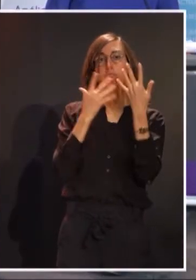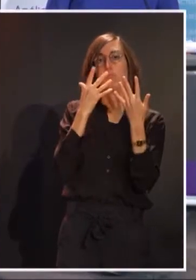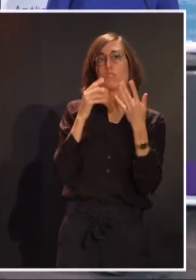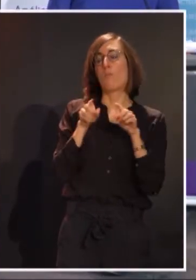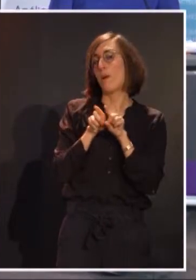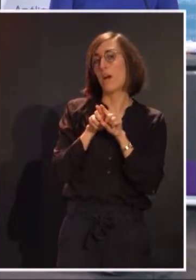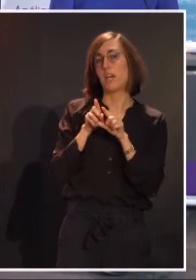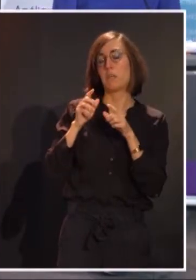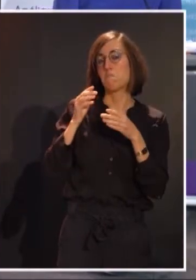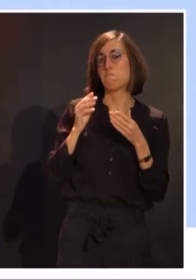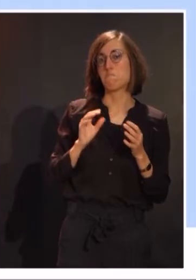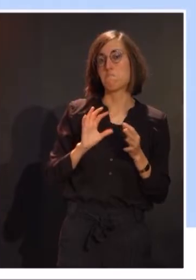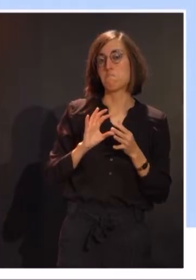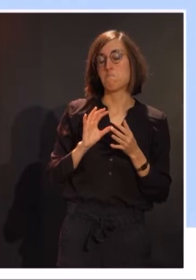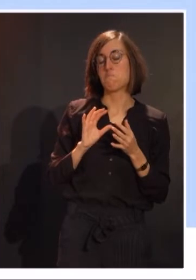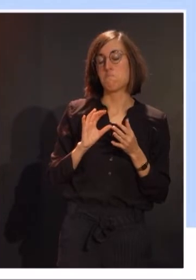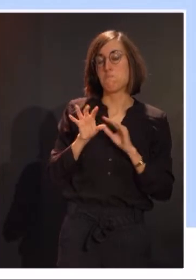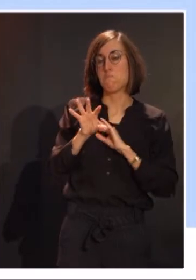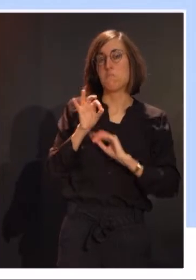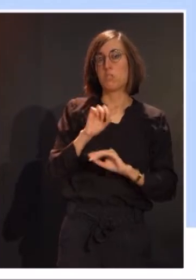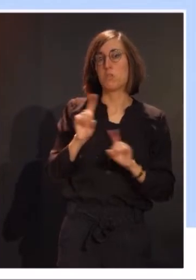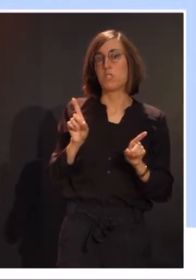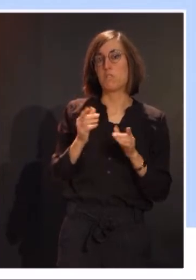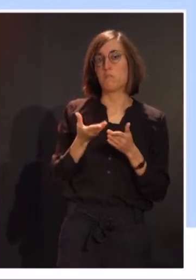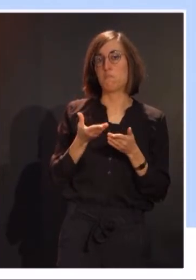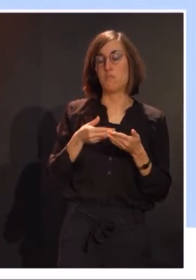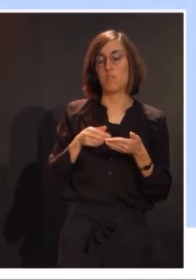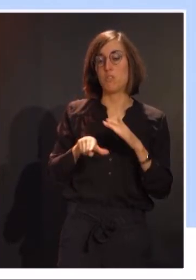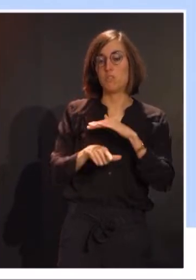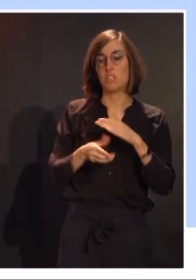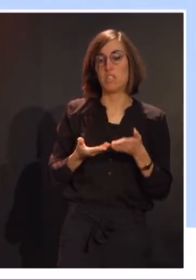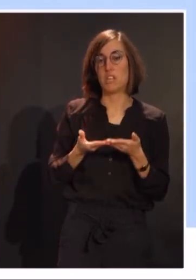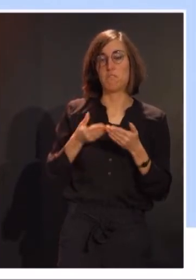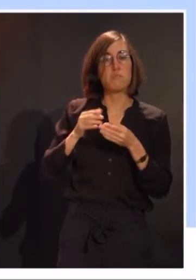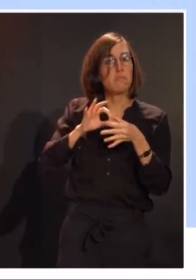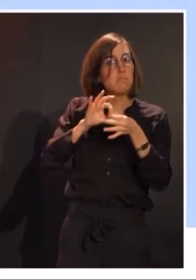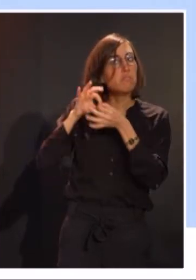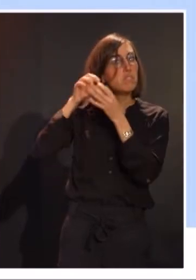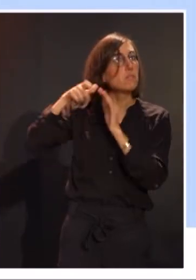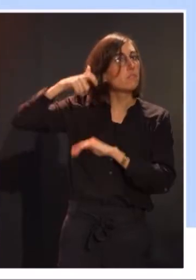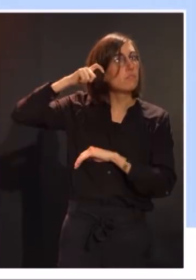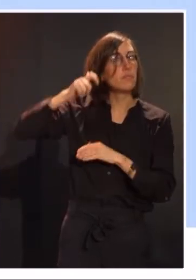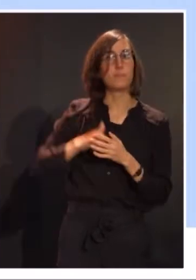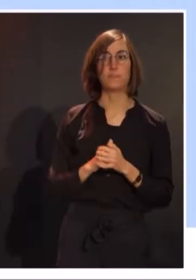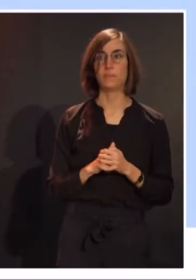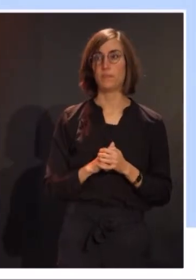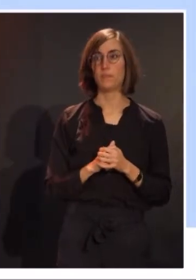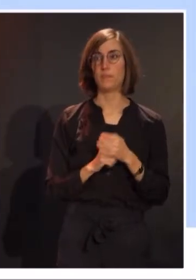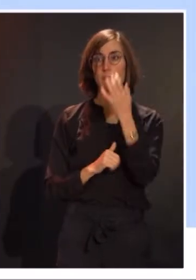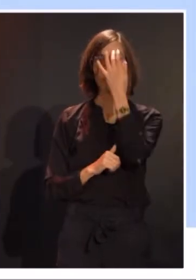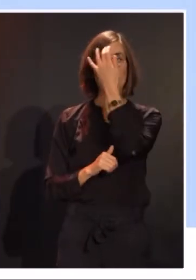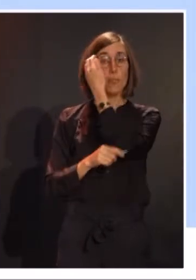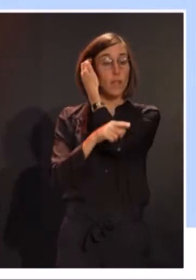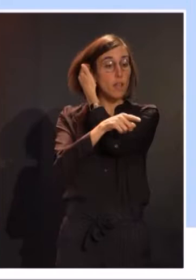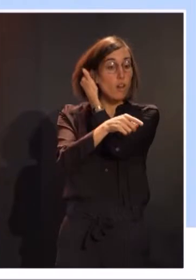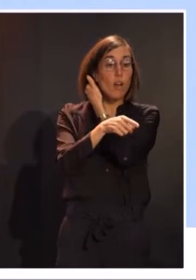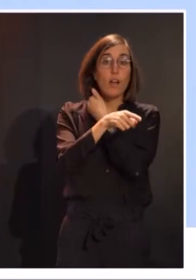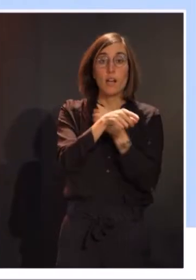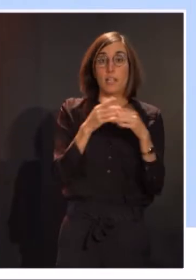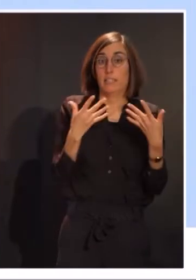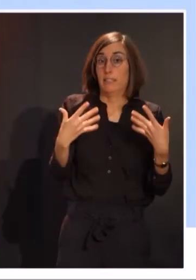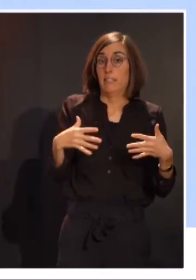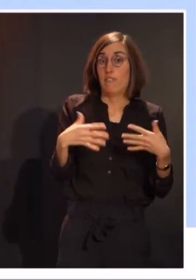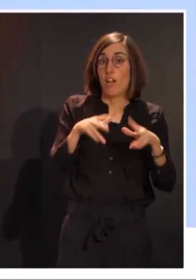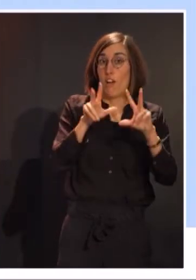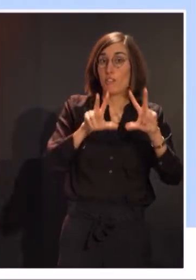Au niveau des équipements, donc Julien, il bénéficiait déjà d'un ordinateur portable au sein de la classe spécialisée de l'UE,